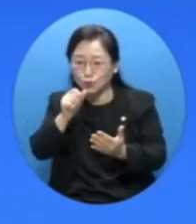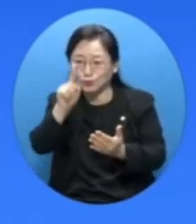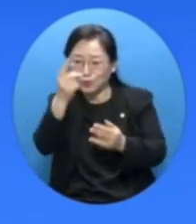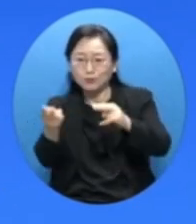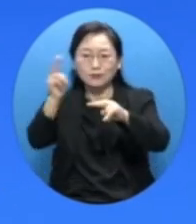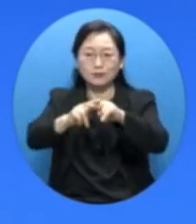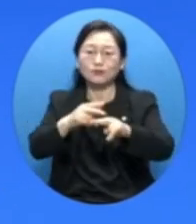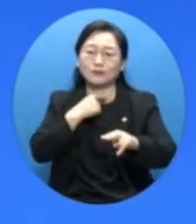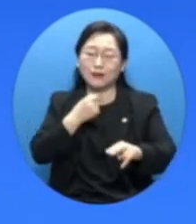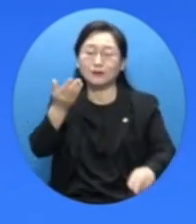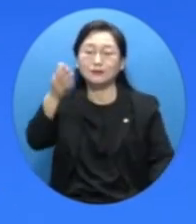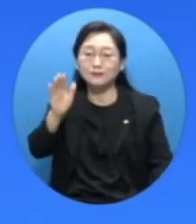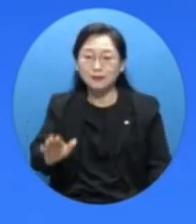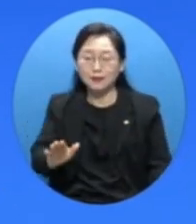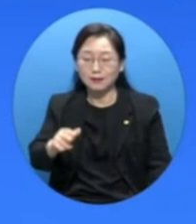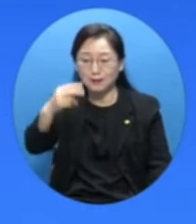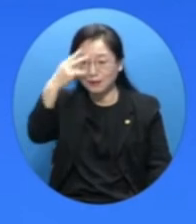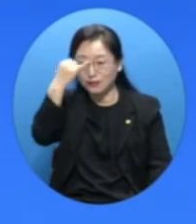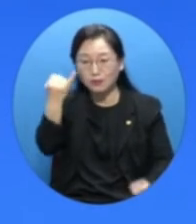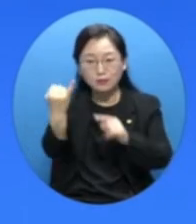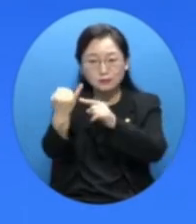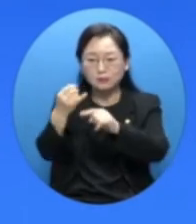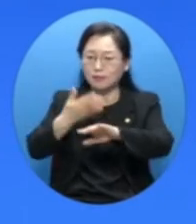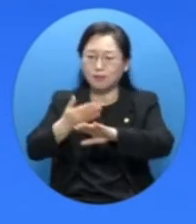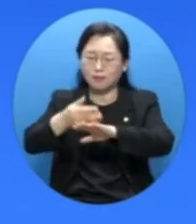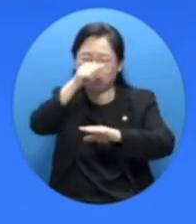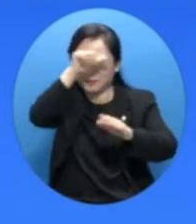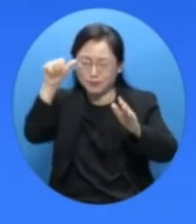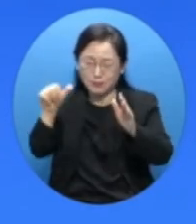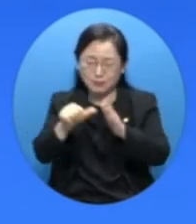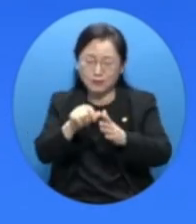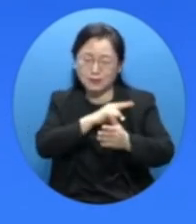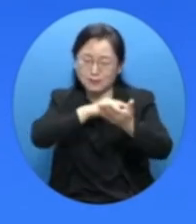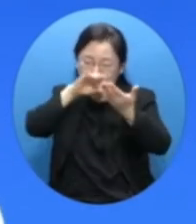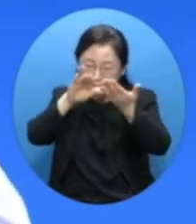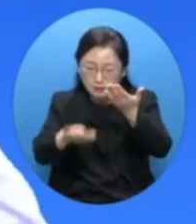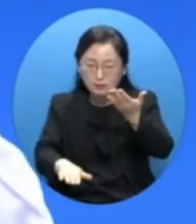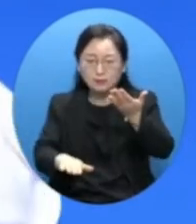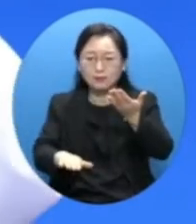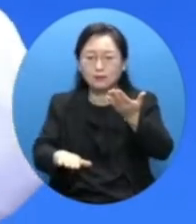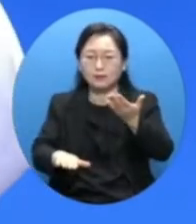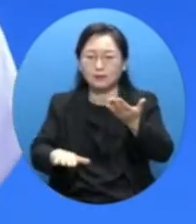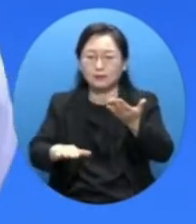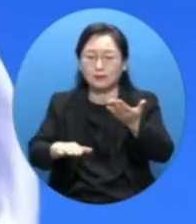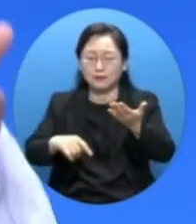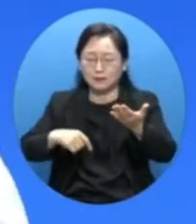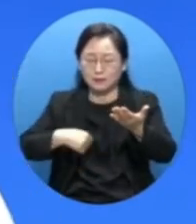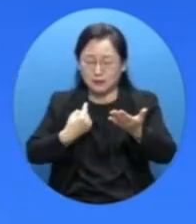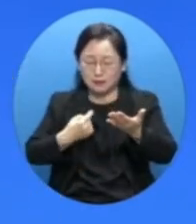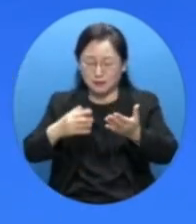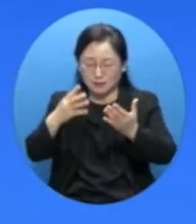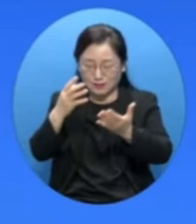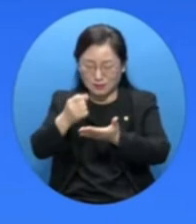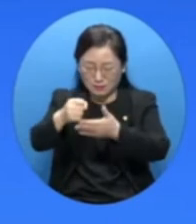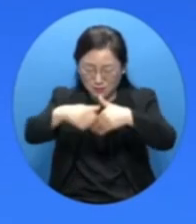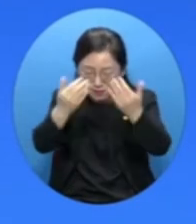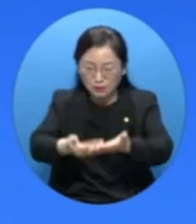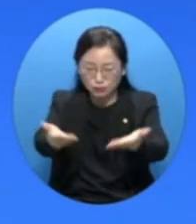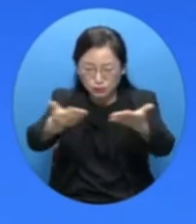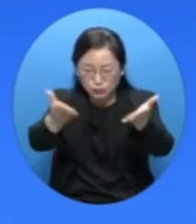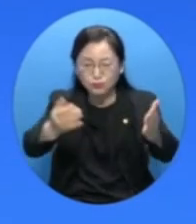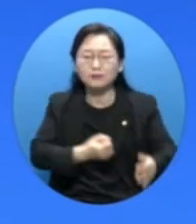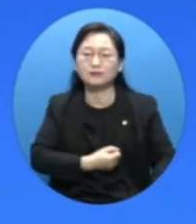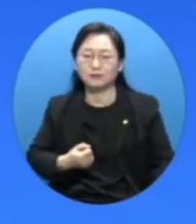원합니다. 그러나 서서병 선교사는 한평생 가장 낮은 자리에서 자기 있는 것까지 다 주고 희생하고